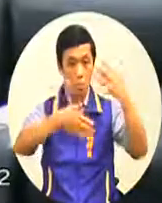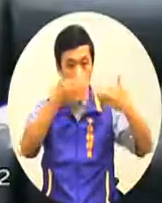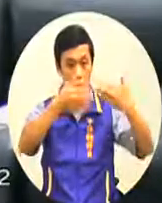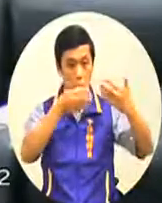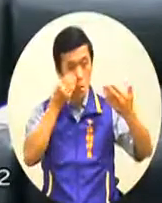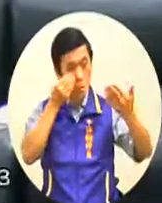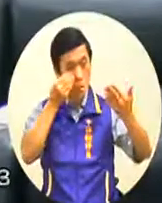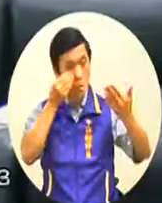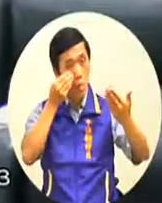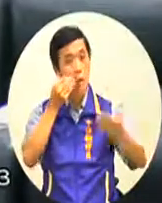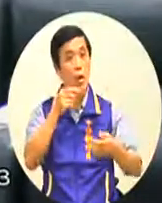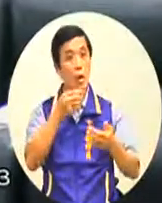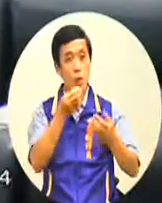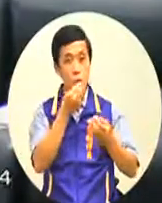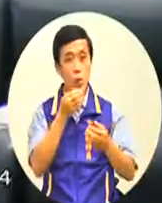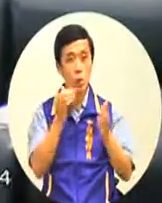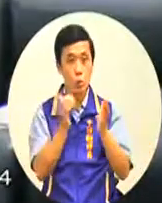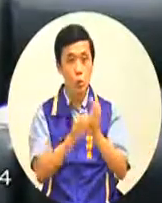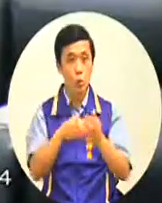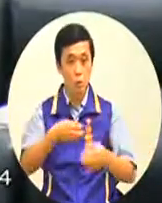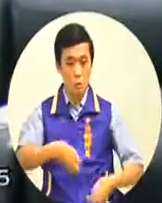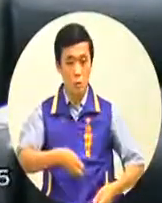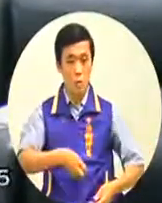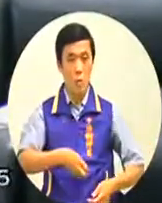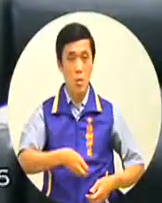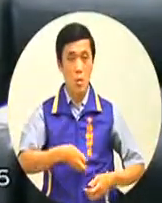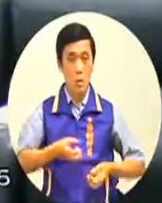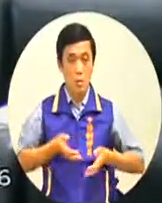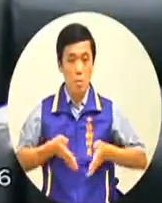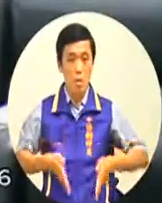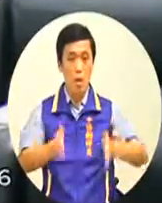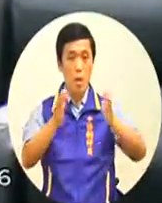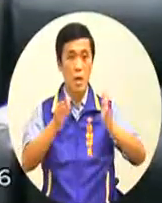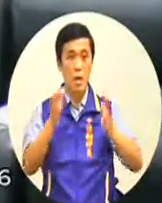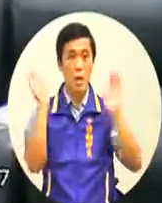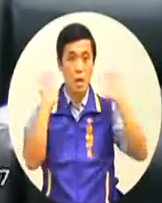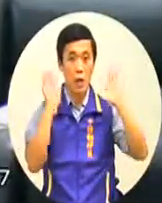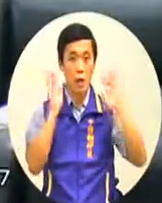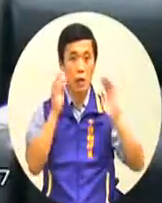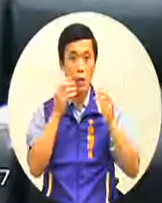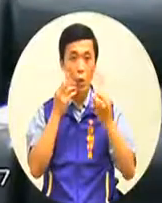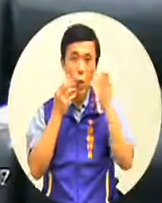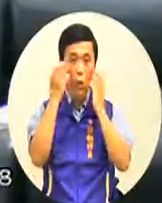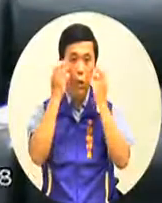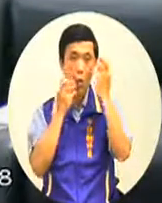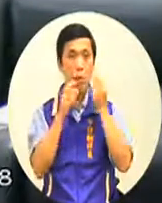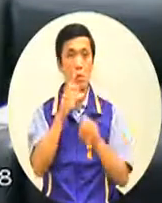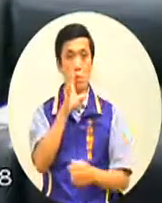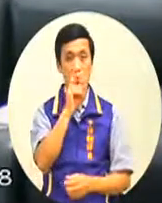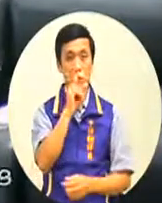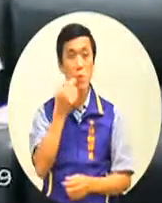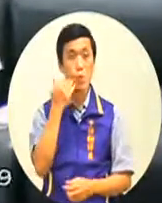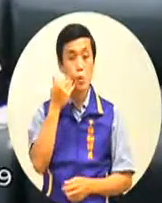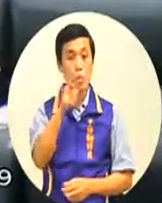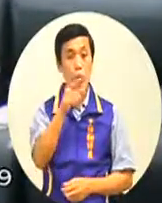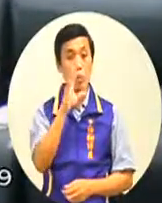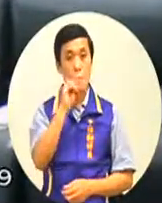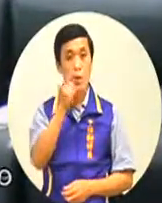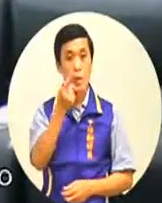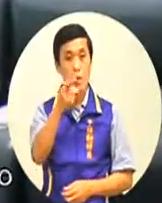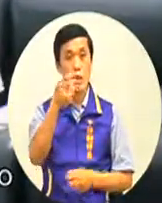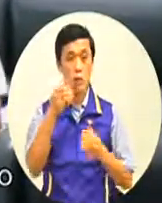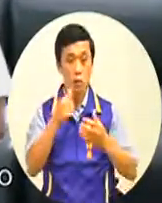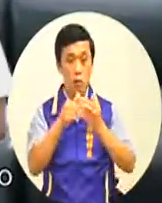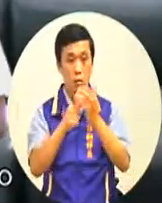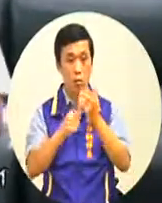后，孩子那个孕妇吃了病畸形儿，各位咱今麦人拢生了做这呢？你如果万一生了畸形